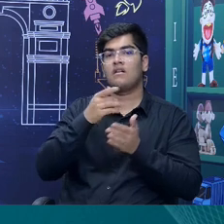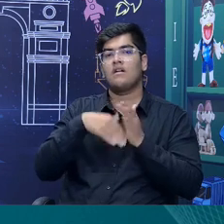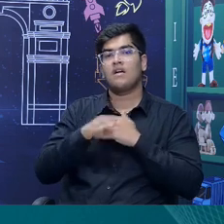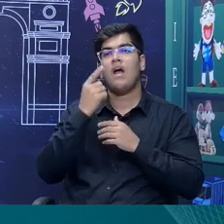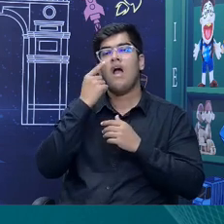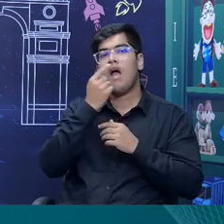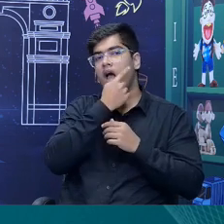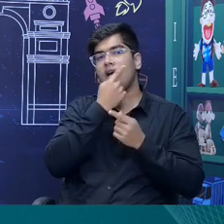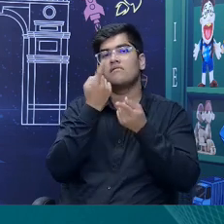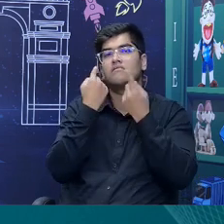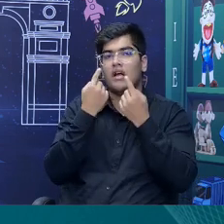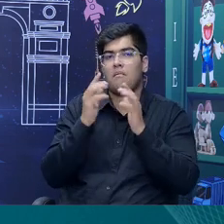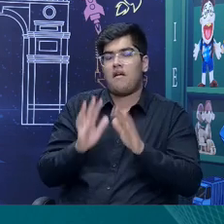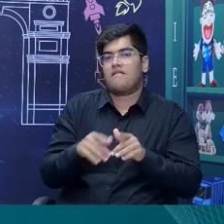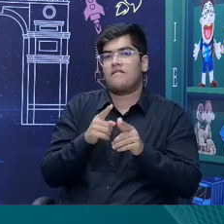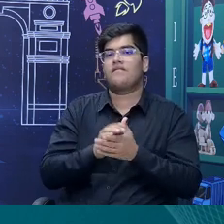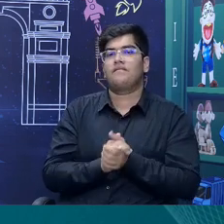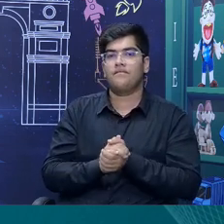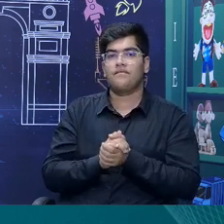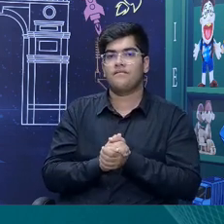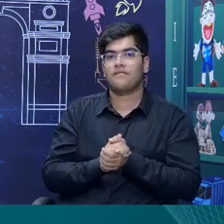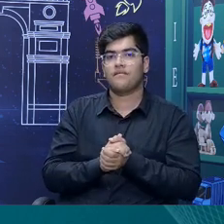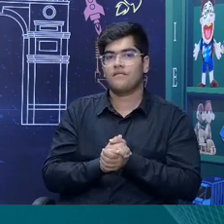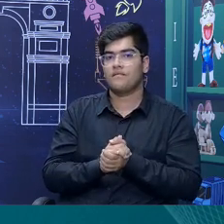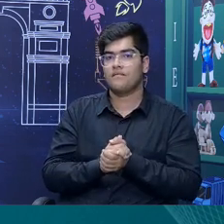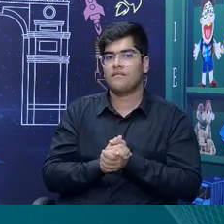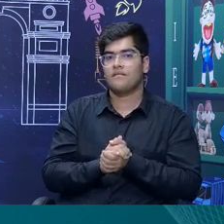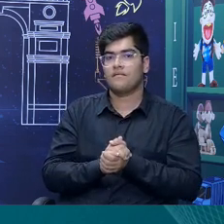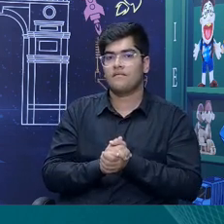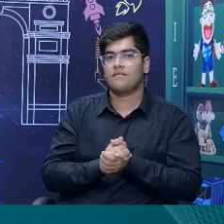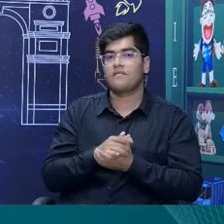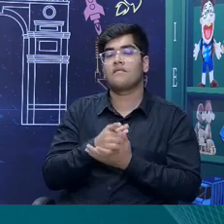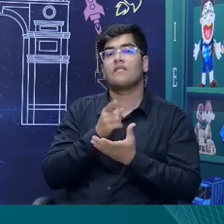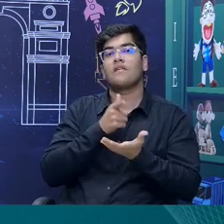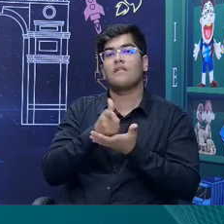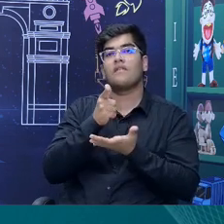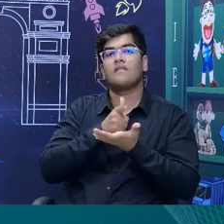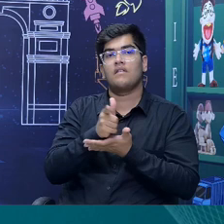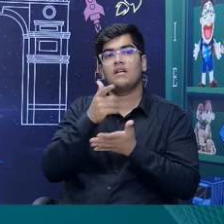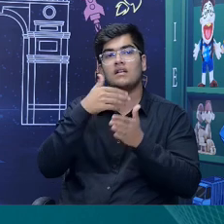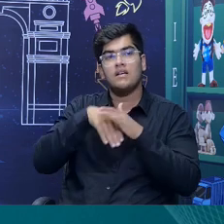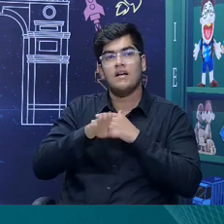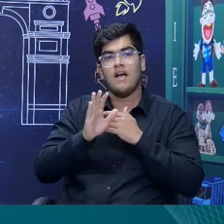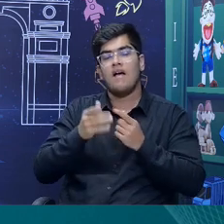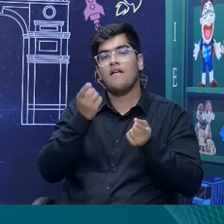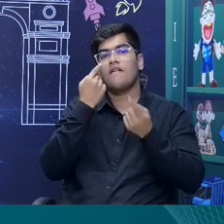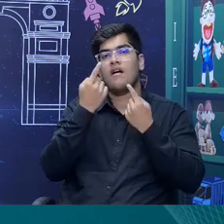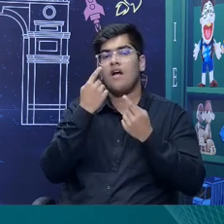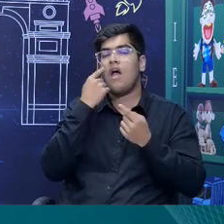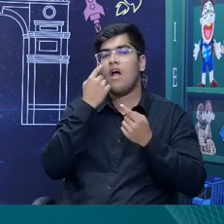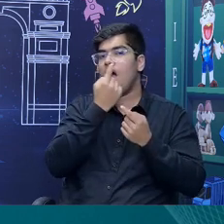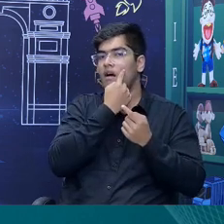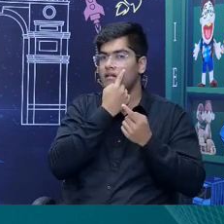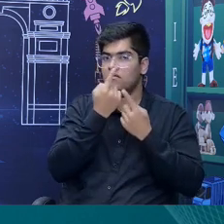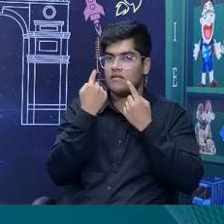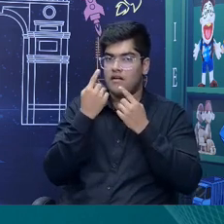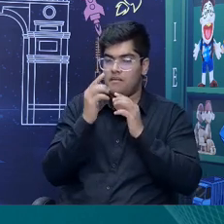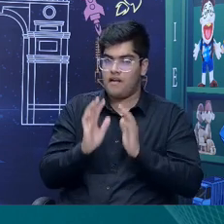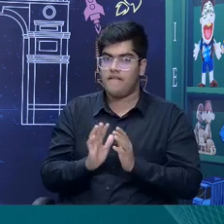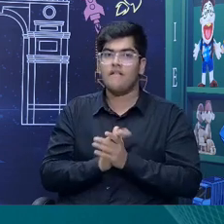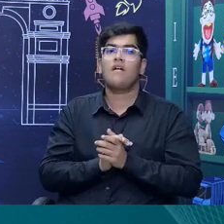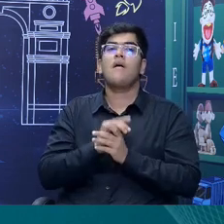ओके तो विलेज की पंचायत सोचती है की अब हम ये आए चेकअप तो करवाना चाहते